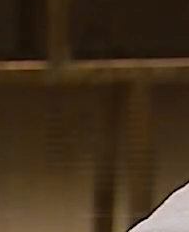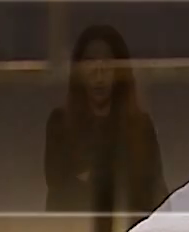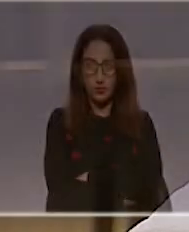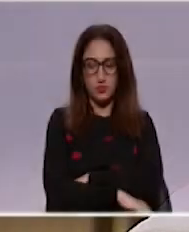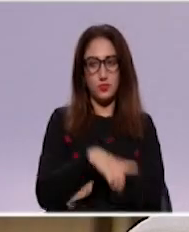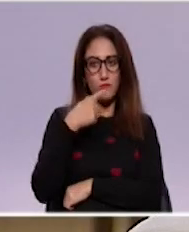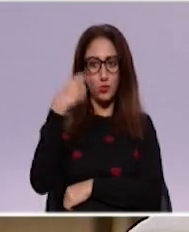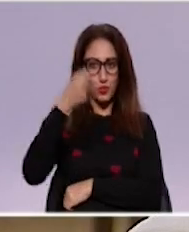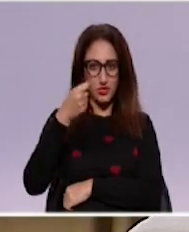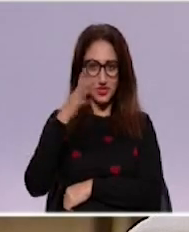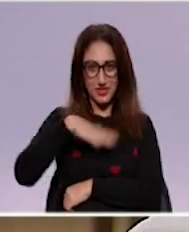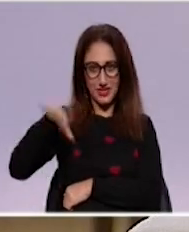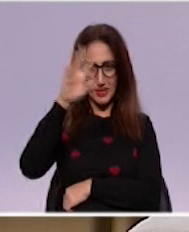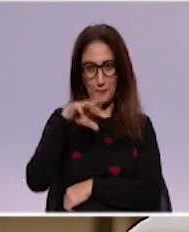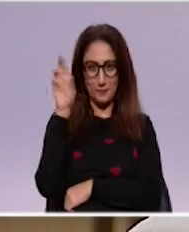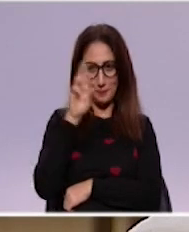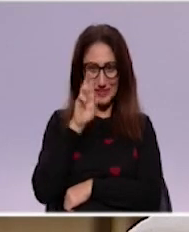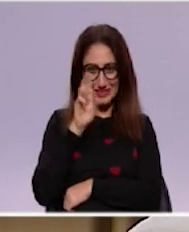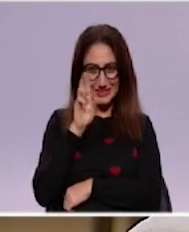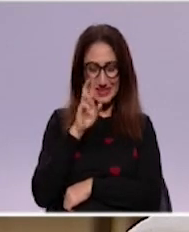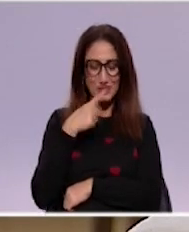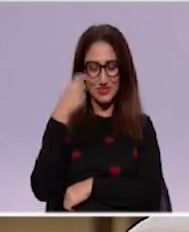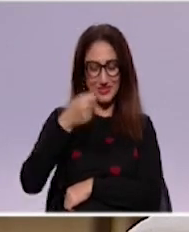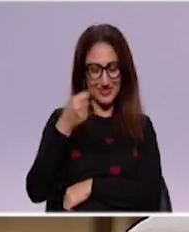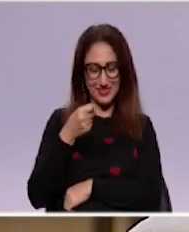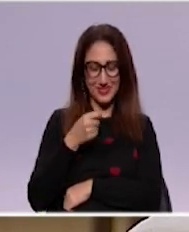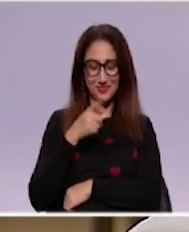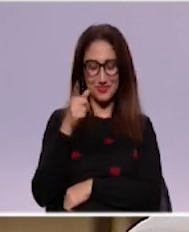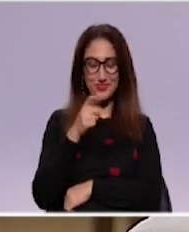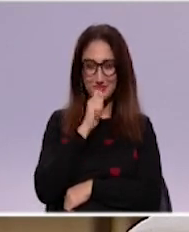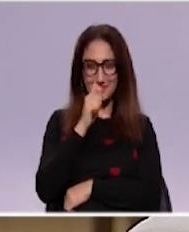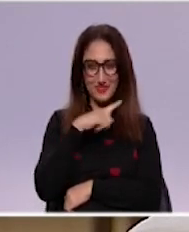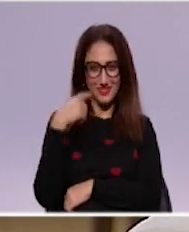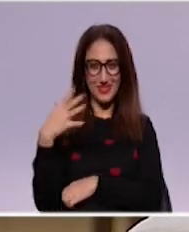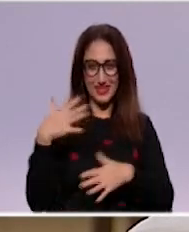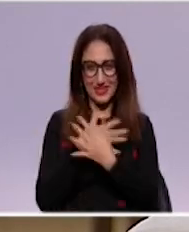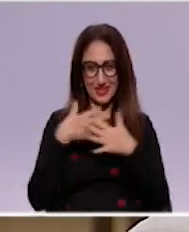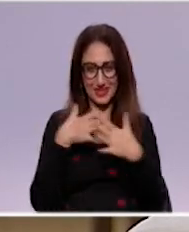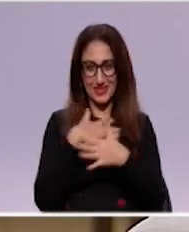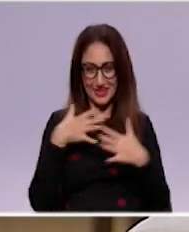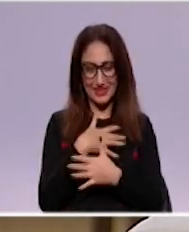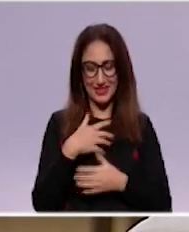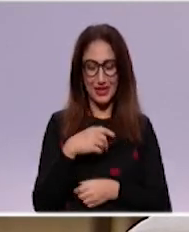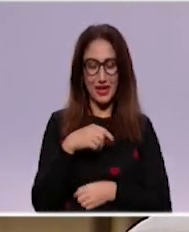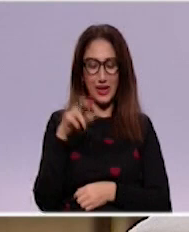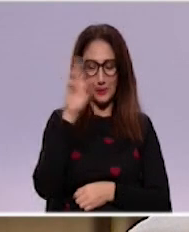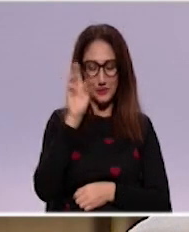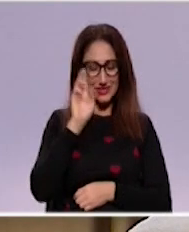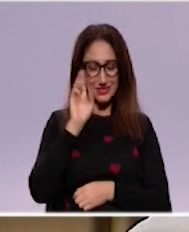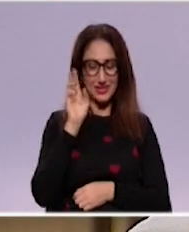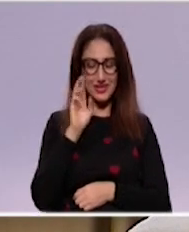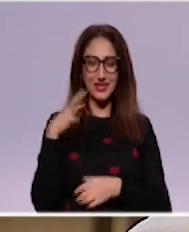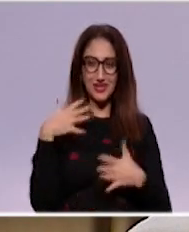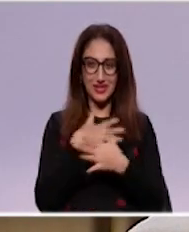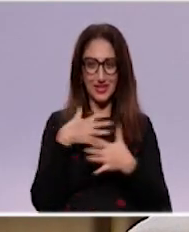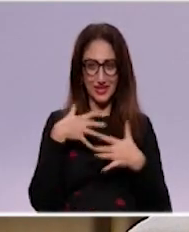كل سنة وكل إخواتنا الأقباط بخير. حلقة خاصة في عيد الميلاد المجيد، عيد جميل